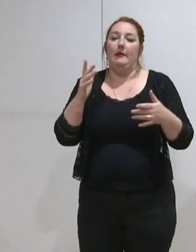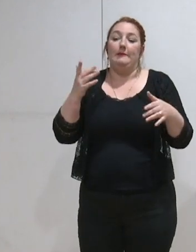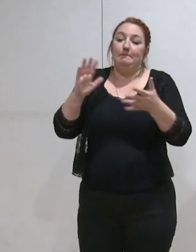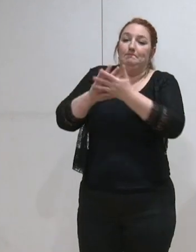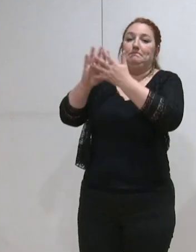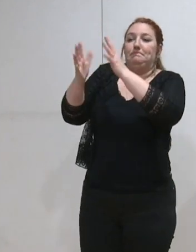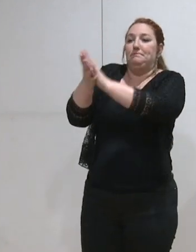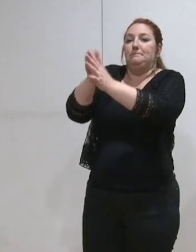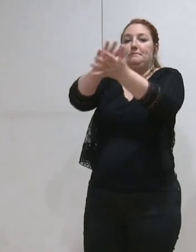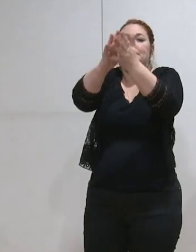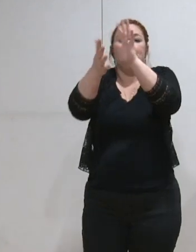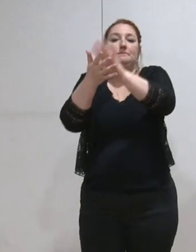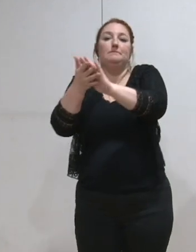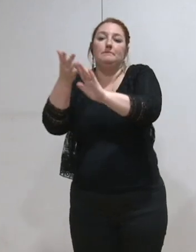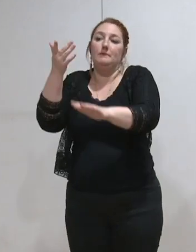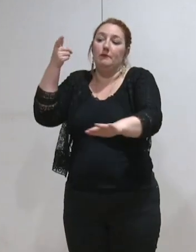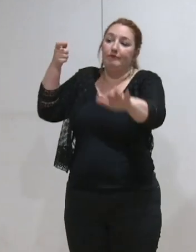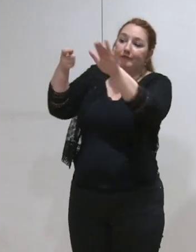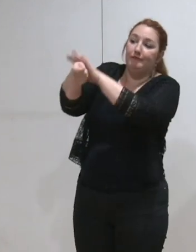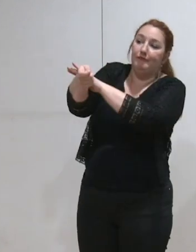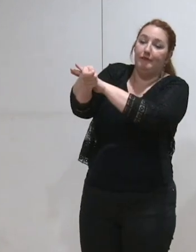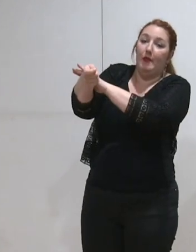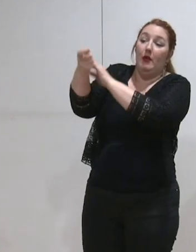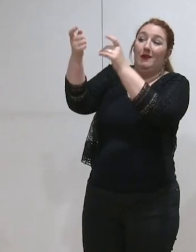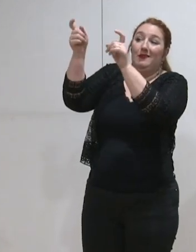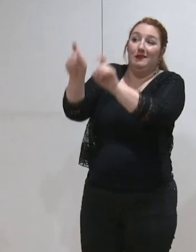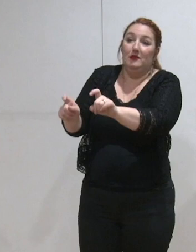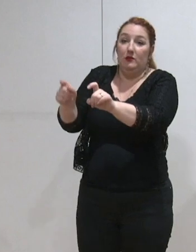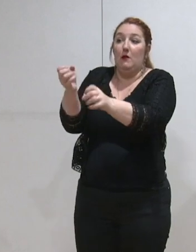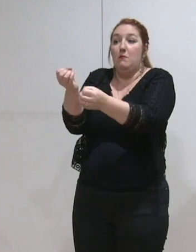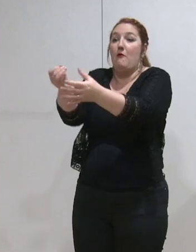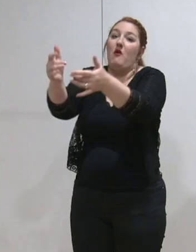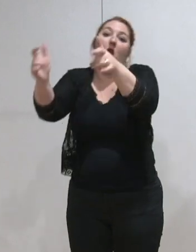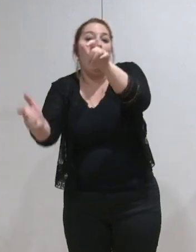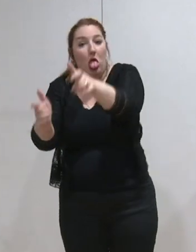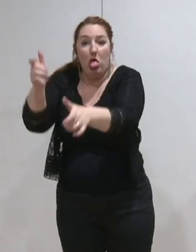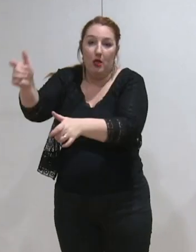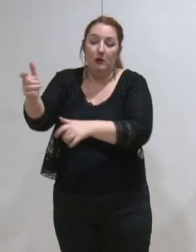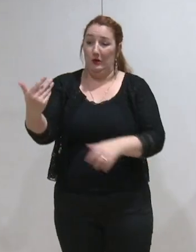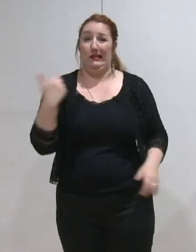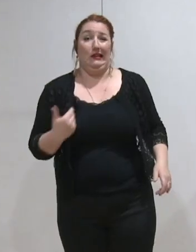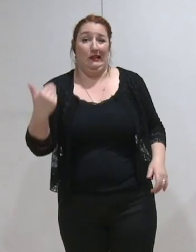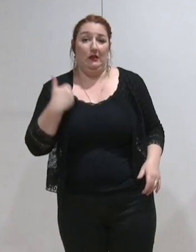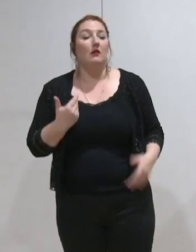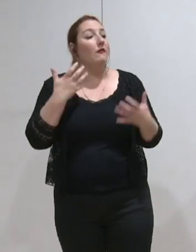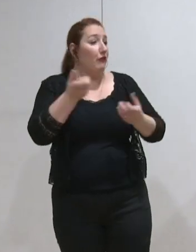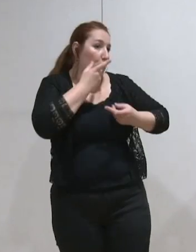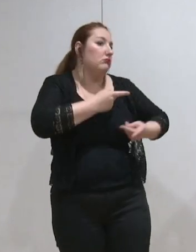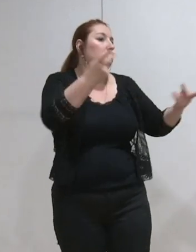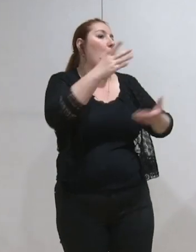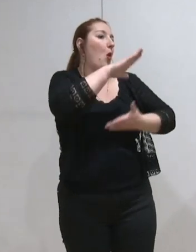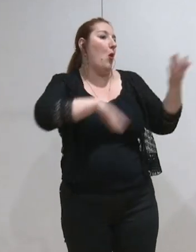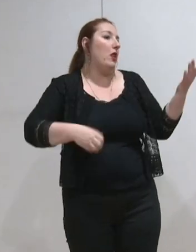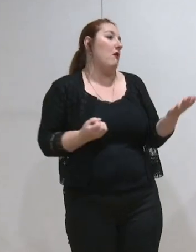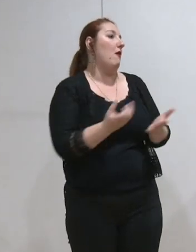menaceraient leur niveau d'activité c'est une interpellation que nous avons entendu que nous voulons relayer et